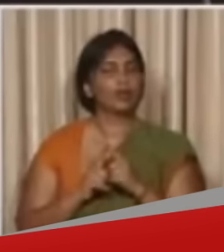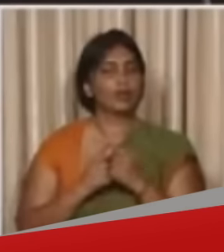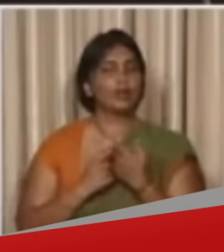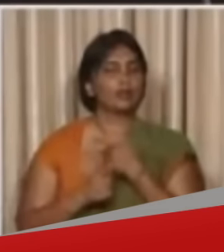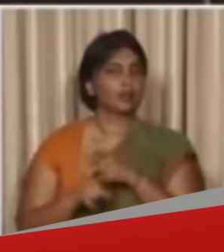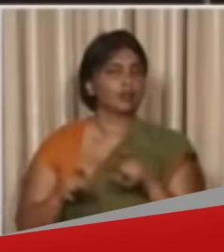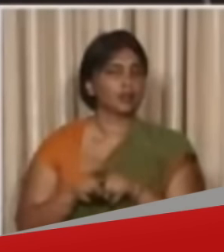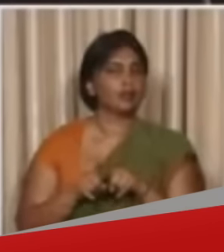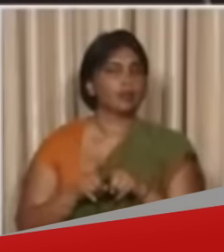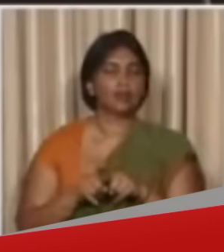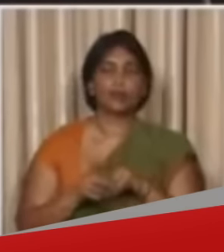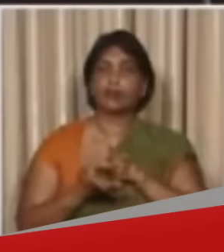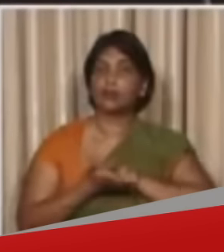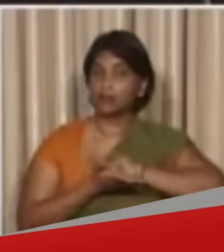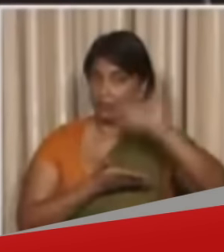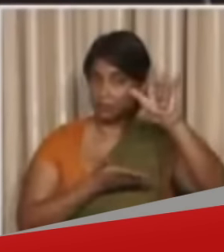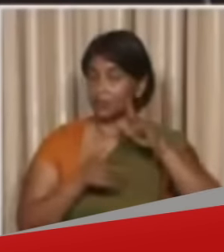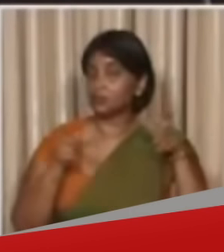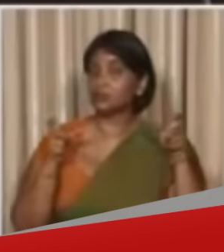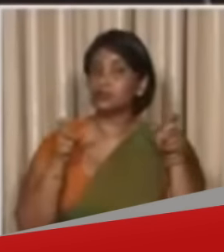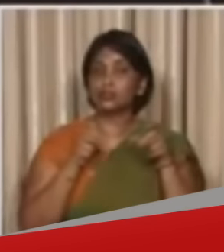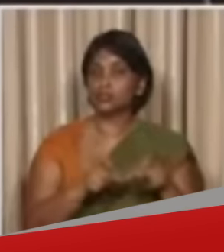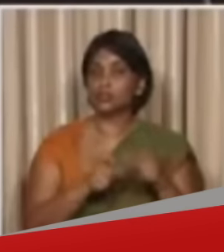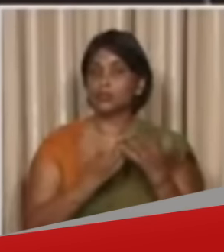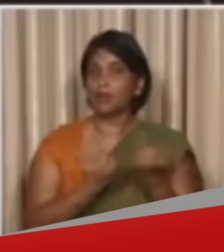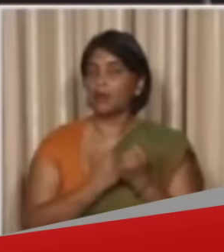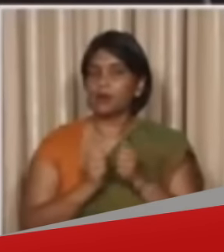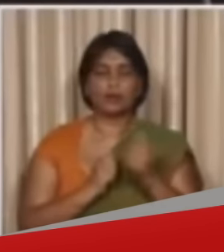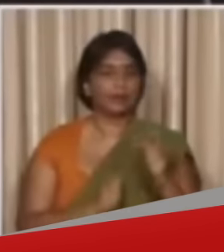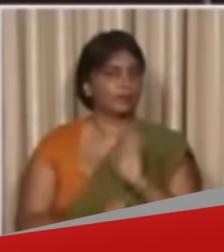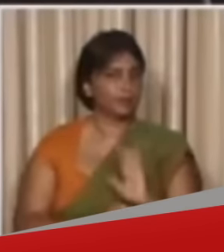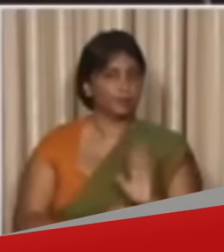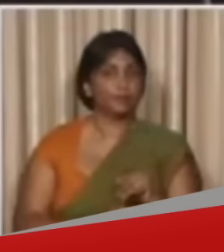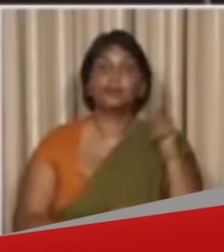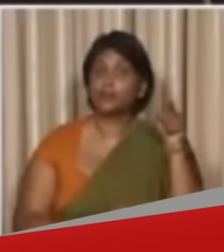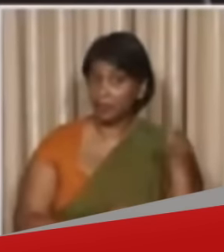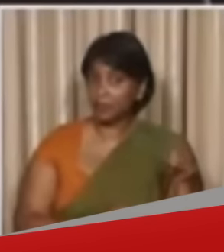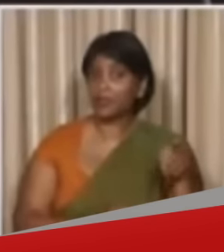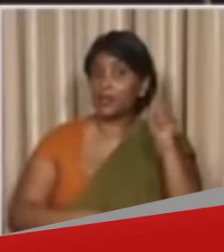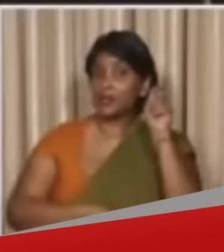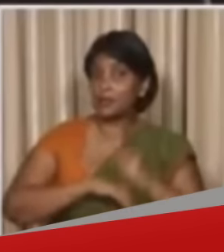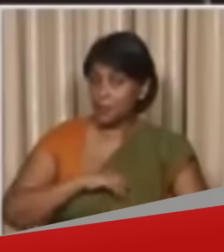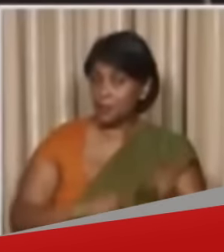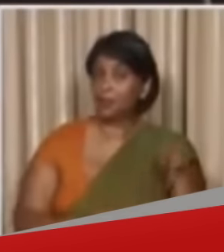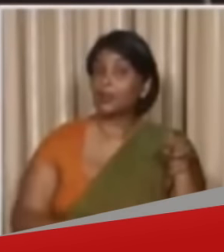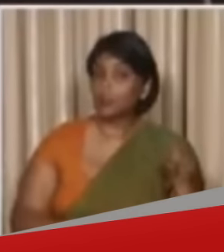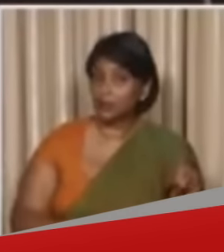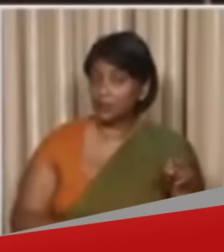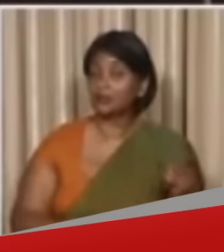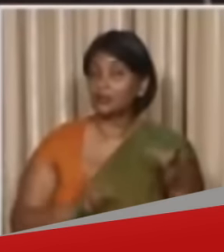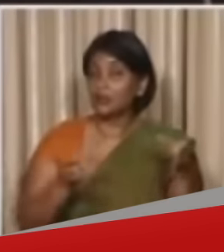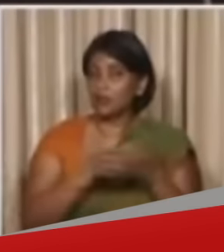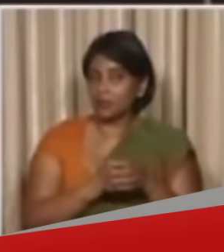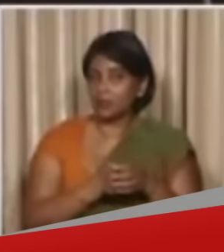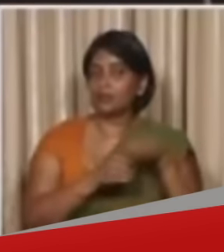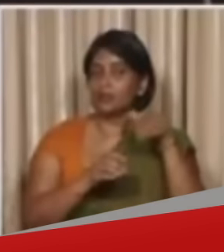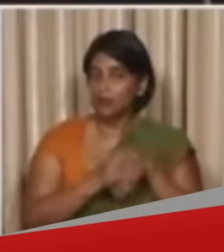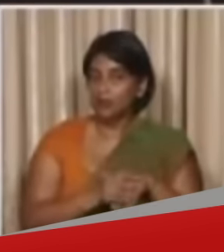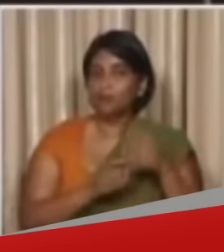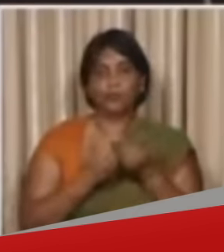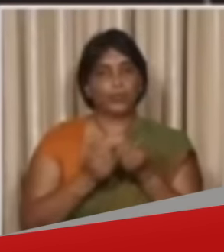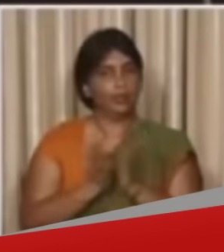එකක් විදේශ ගමන් තහනමක් ගන්න කටයුතු කරන්නෙත් නැහැ අන්න කුමන්ත්‍රණේ ඒ පාර්ශවකරුවන්